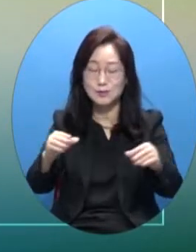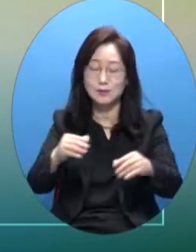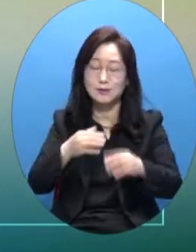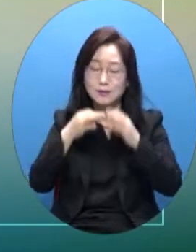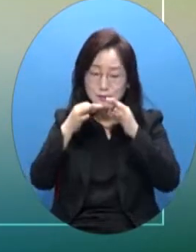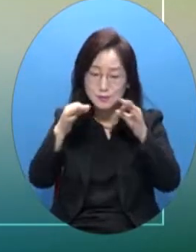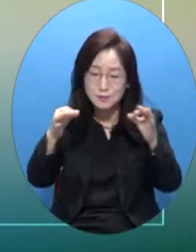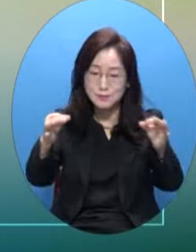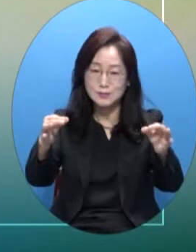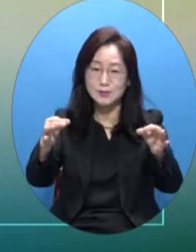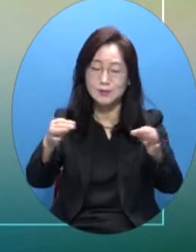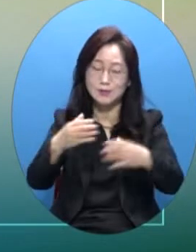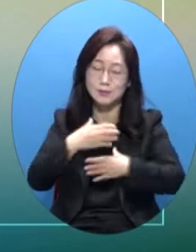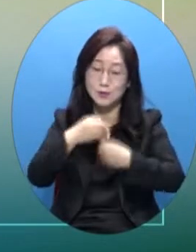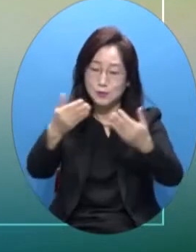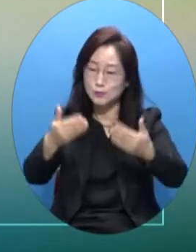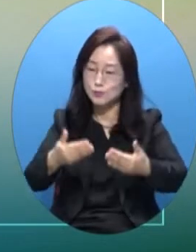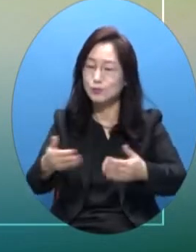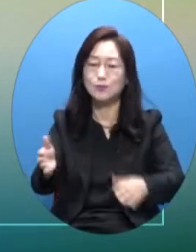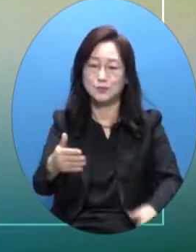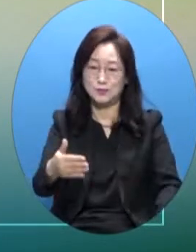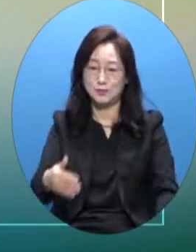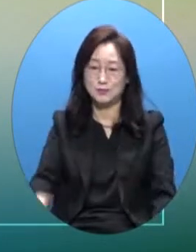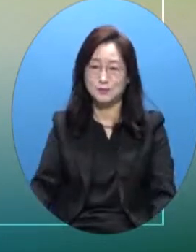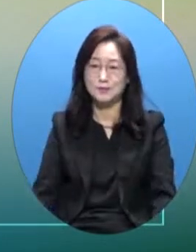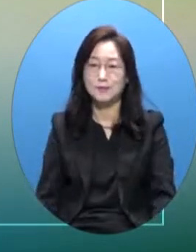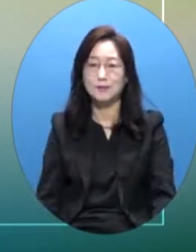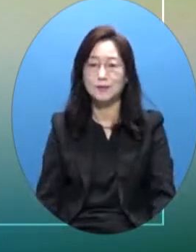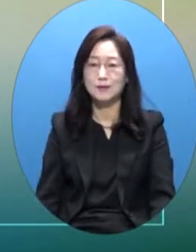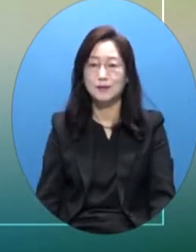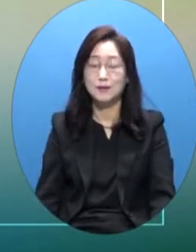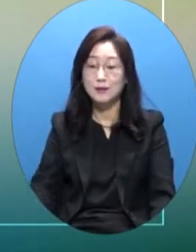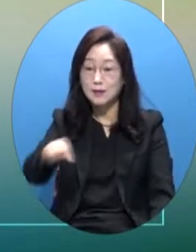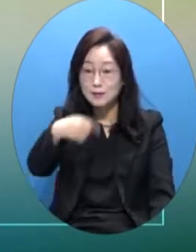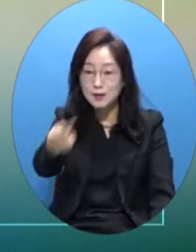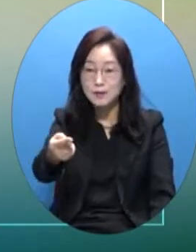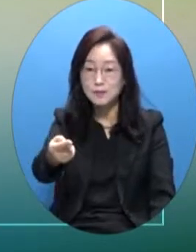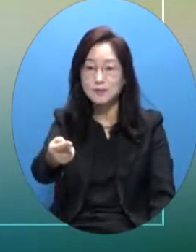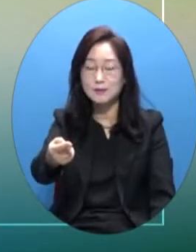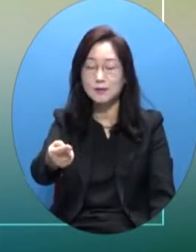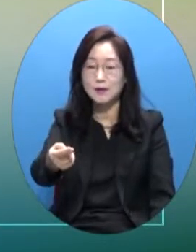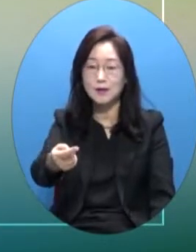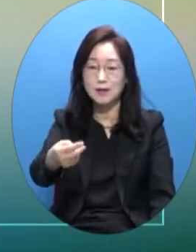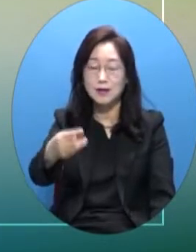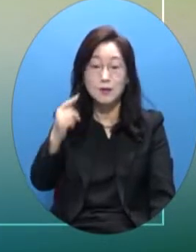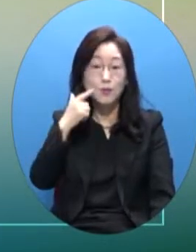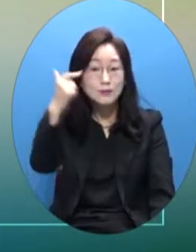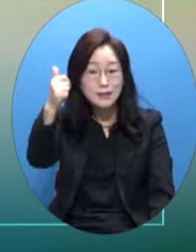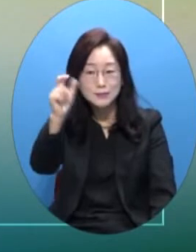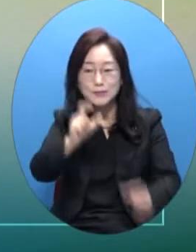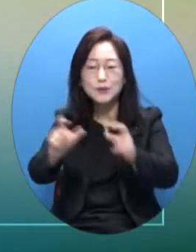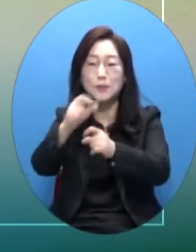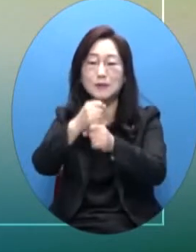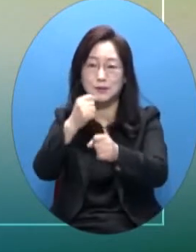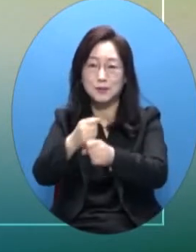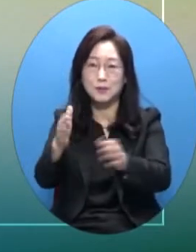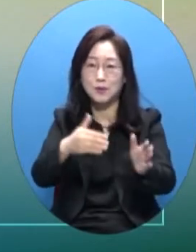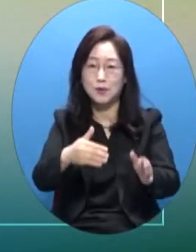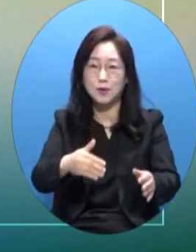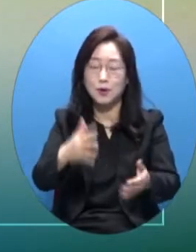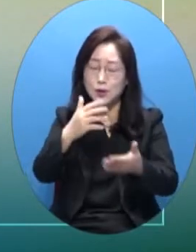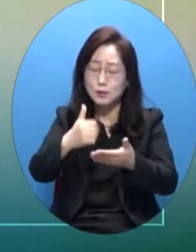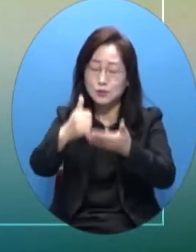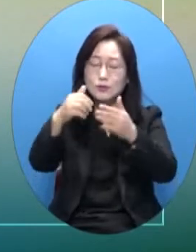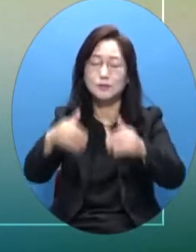하는 것이 없습니다. 요 뒷부분은 그 롤리 목사님이 붙인 것입니다. I need thee, oh I need thee.